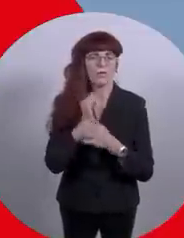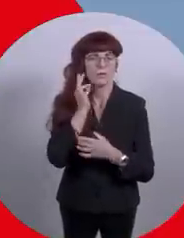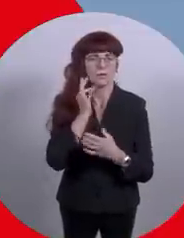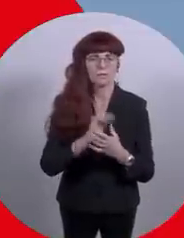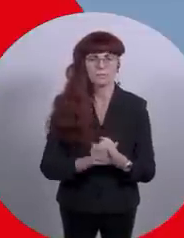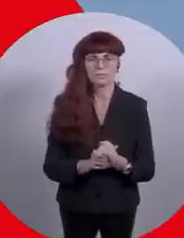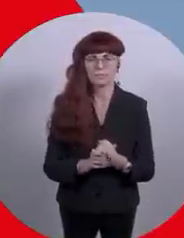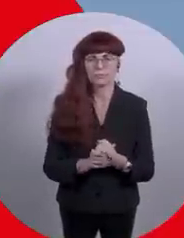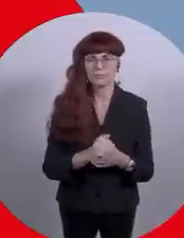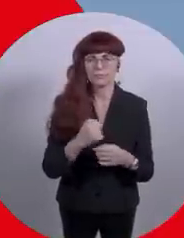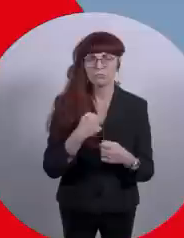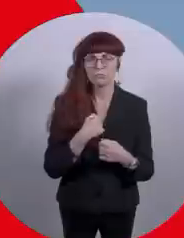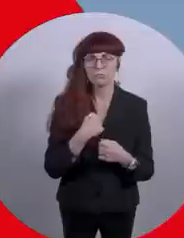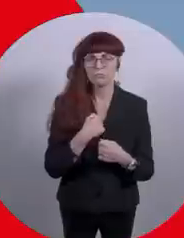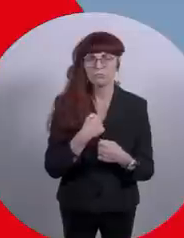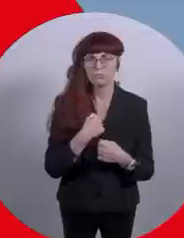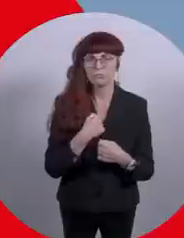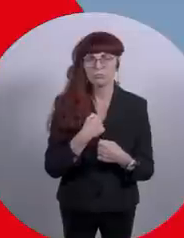ich bin eigentlich